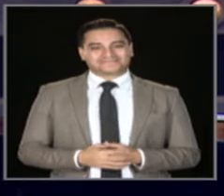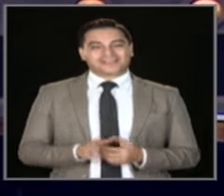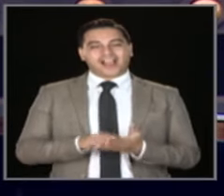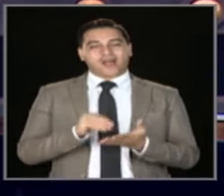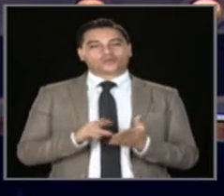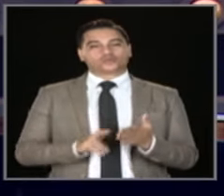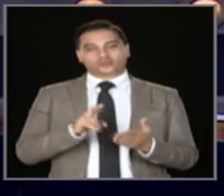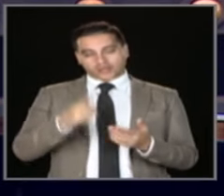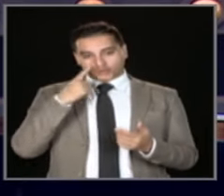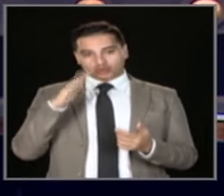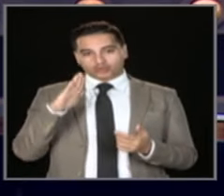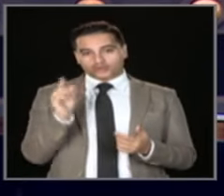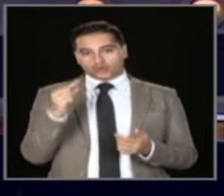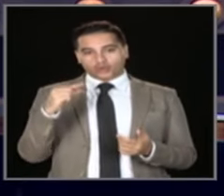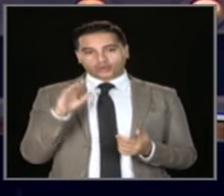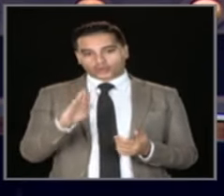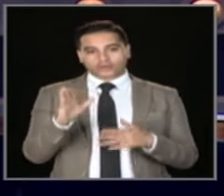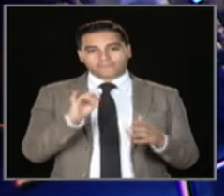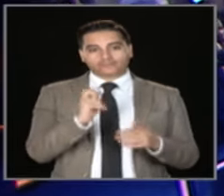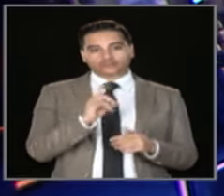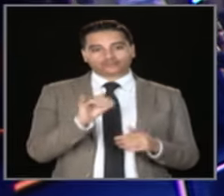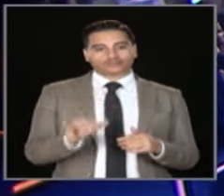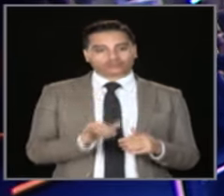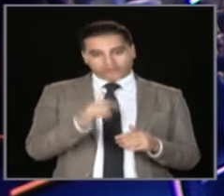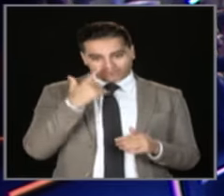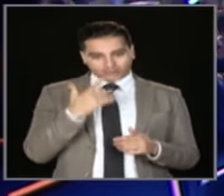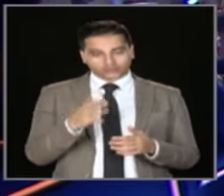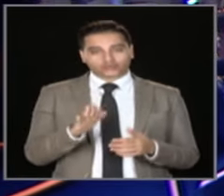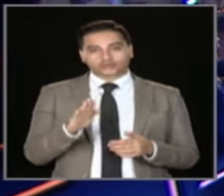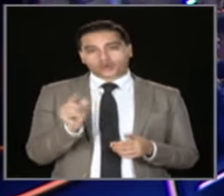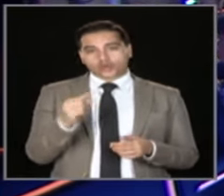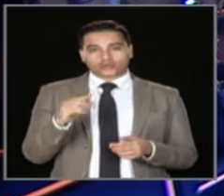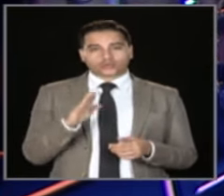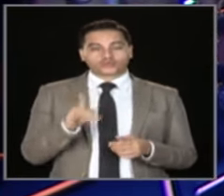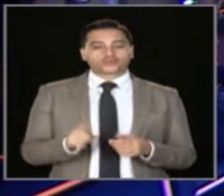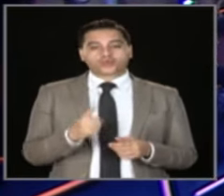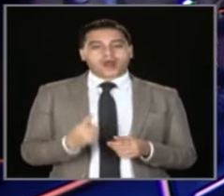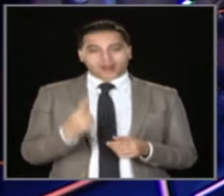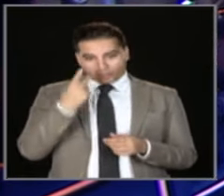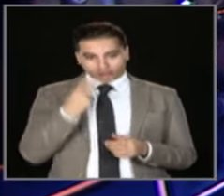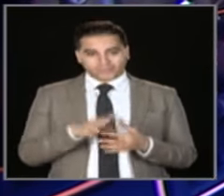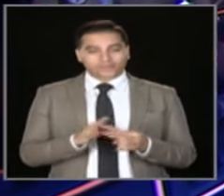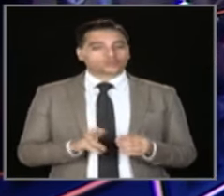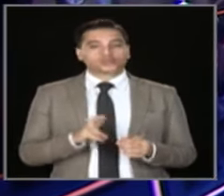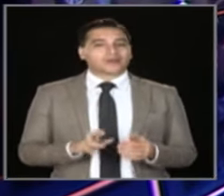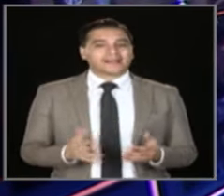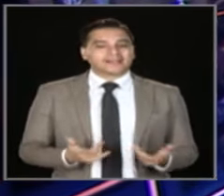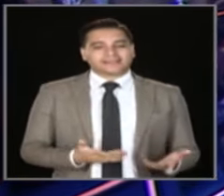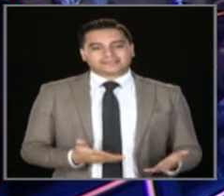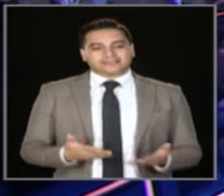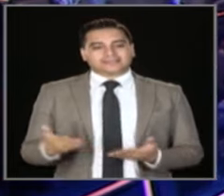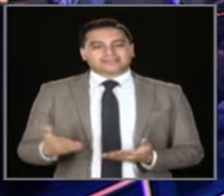أول سؤال سندس مصطفى، تفضل يا سندس. هنشوف سندس والسؤال الأول وموضوع السؤال